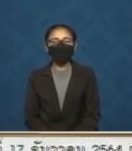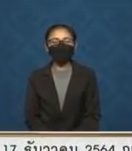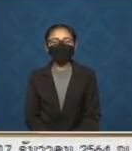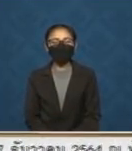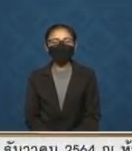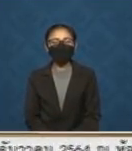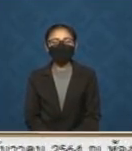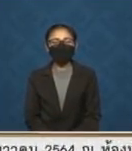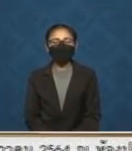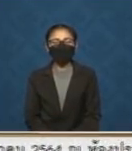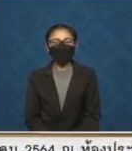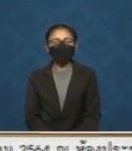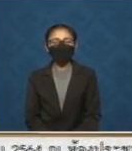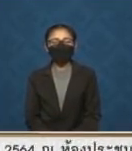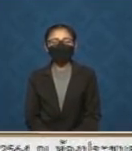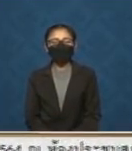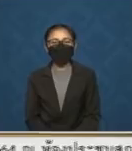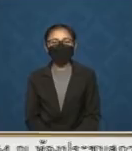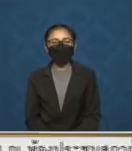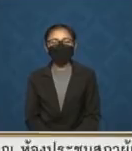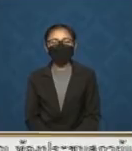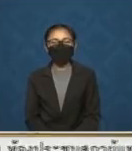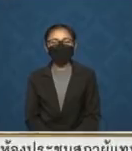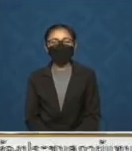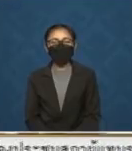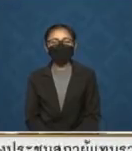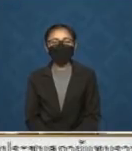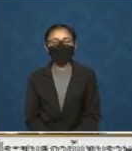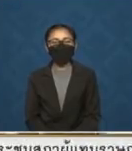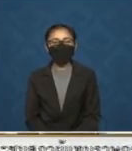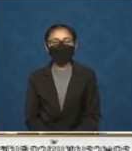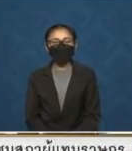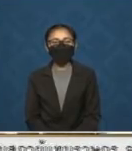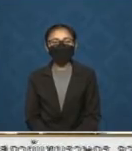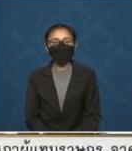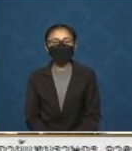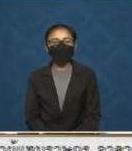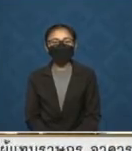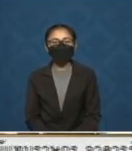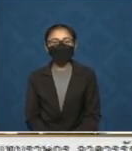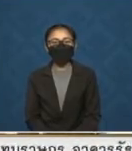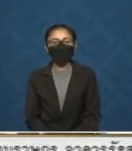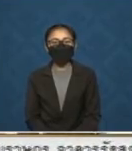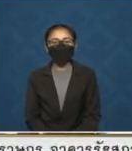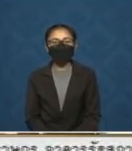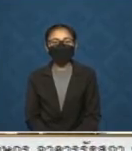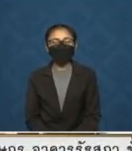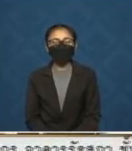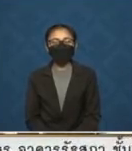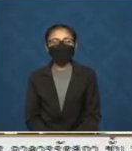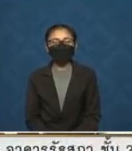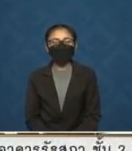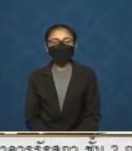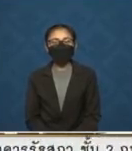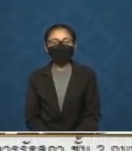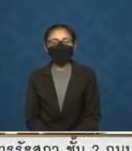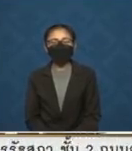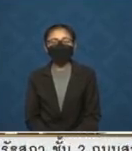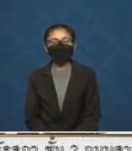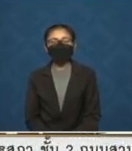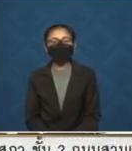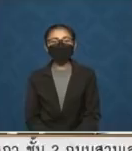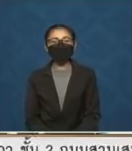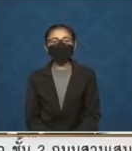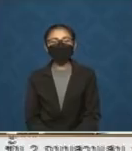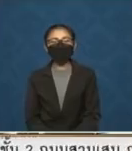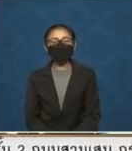นอยู่บนเตียงก็รีบลุกขึ้นมา ไอ้ที่แบบว่าประดิษฐ์ประดอยกินข้าวกันก็ต้องรู้เวลาซะบ้าง10:40แล้วต้องเข้าประชุมทีนี้ทันที